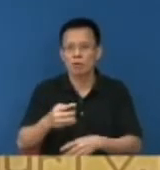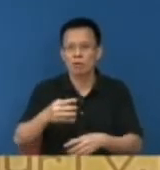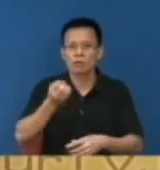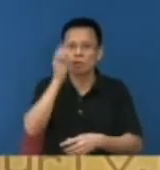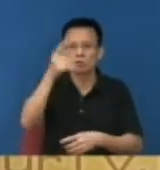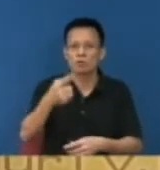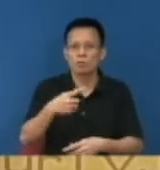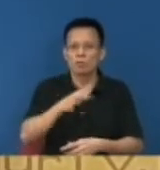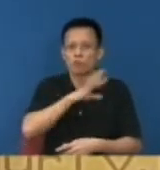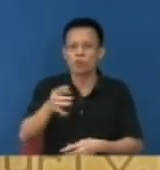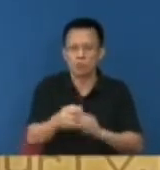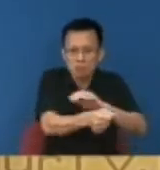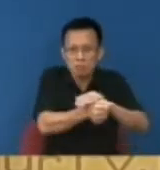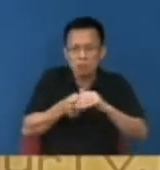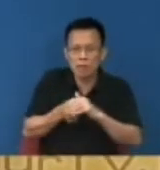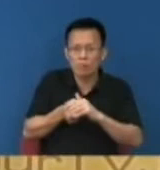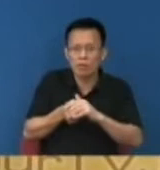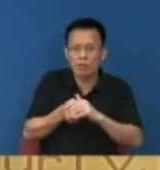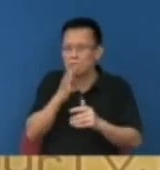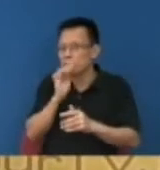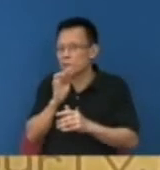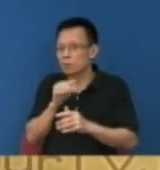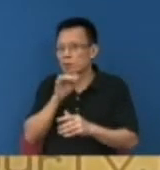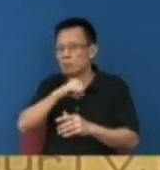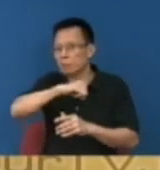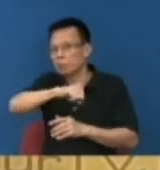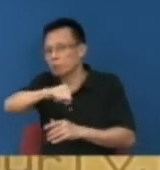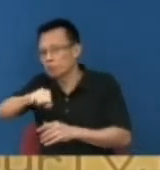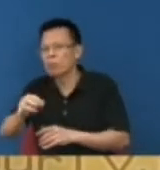會匿埋事後去評論人哋嘅行為噶嘛！